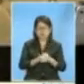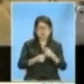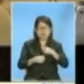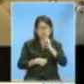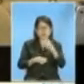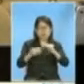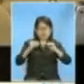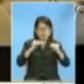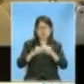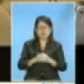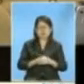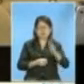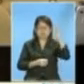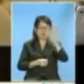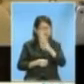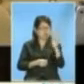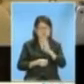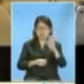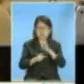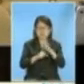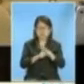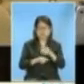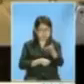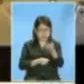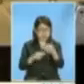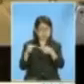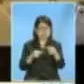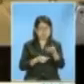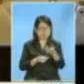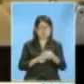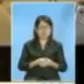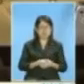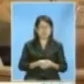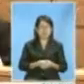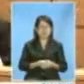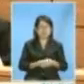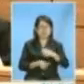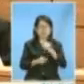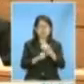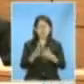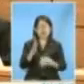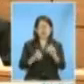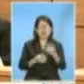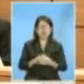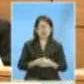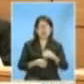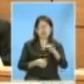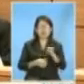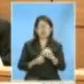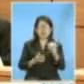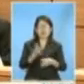ณ์รวยไม่ต้องแล้วครับท่านว่าต่อเลยครับไม่ต้องมาทวงครับท่านว่าต่อฮะนะครับผมจะไม่ทำอะไรผิดนะฮะเชิญ